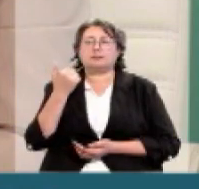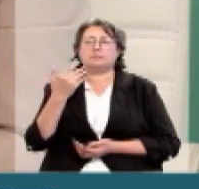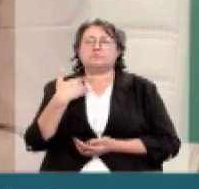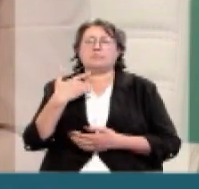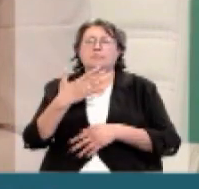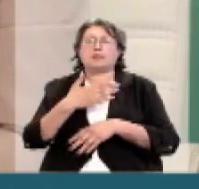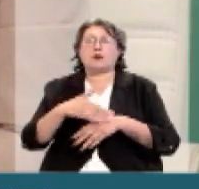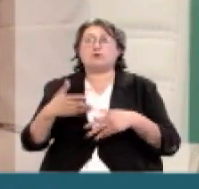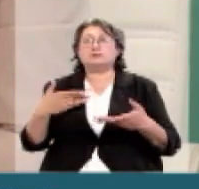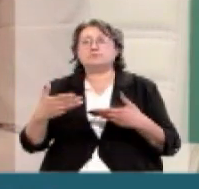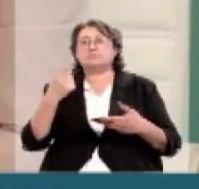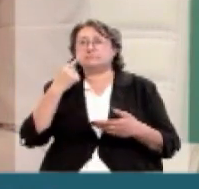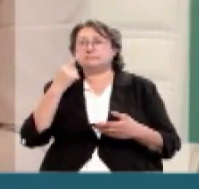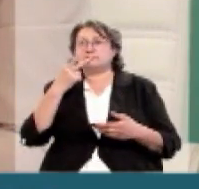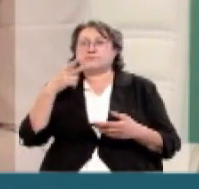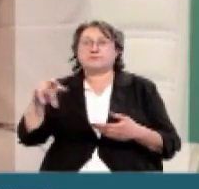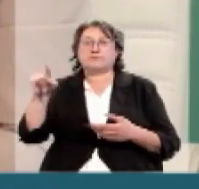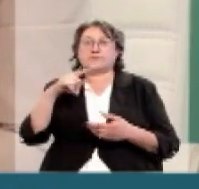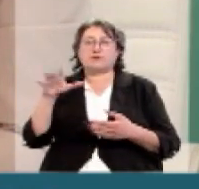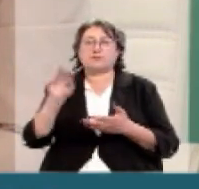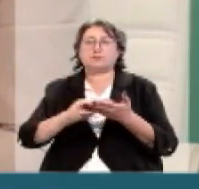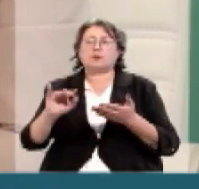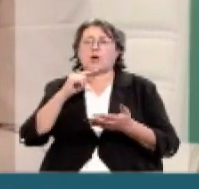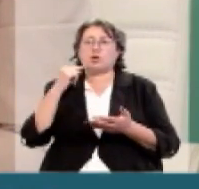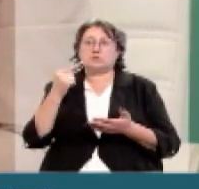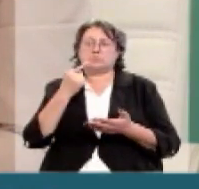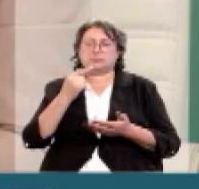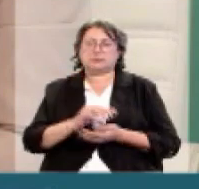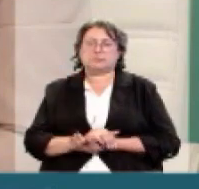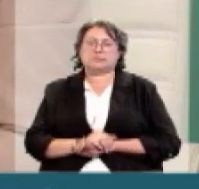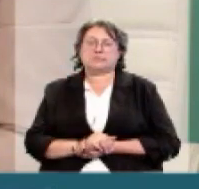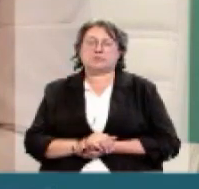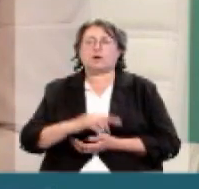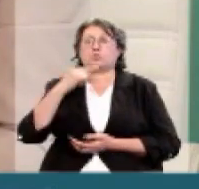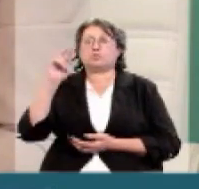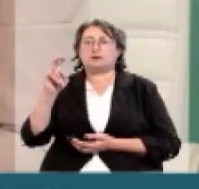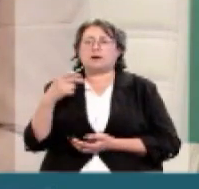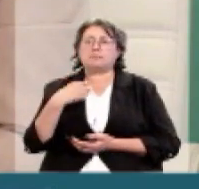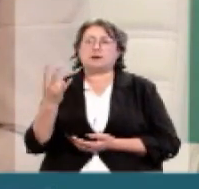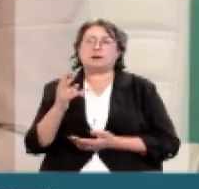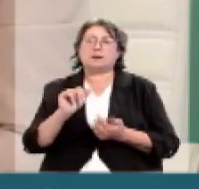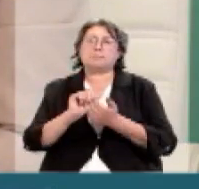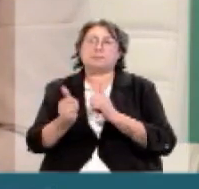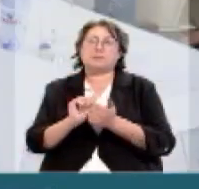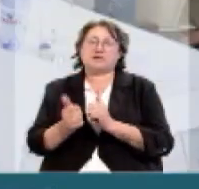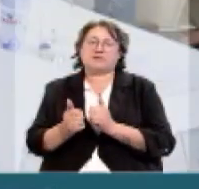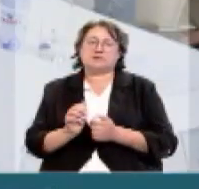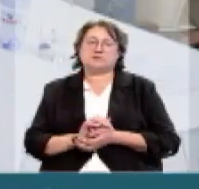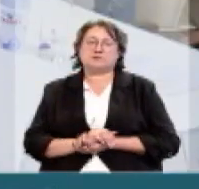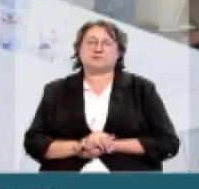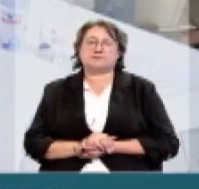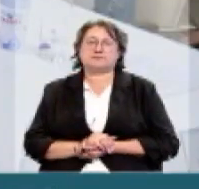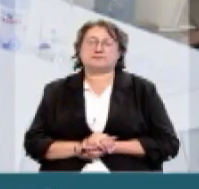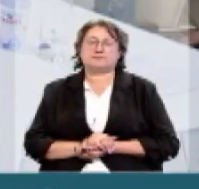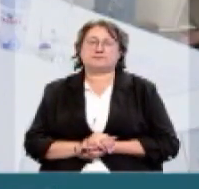Тобыл қаласында. Сол әрине бұл жерде енді бұл әрине енді бір күнде бітетін шаруа емес. Сондай-ақ